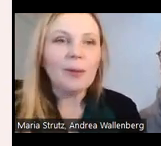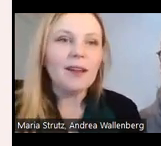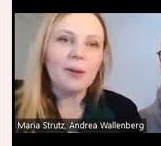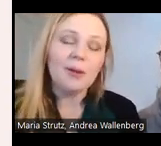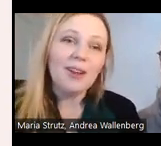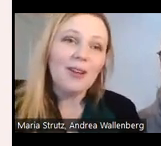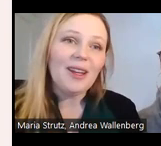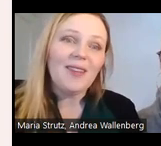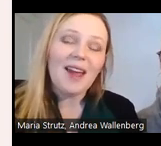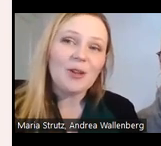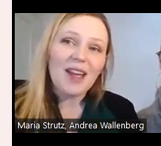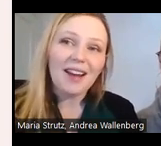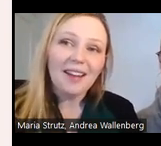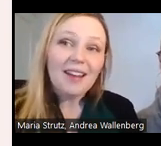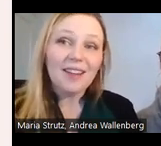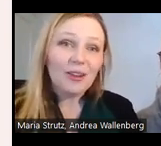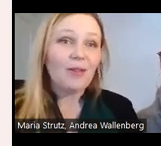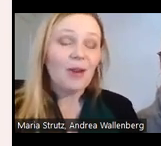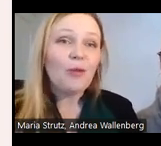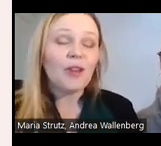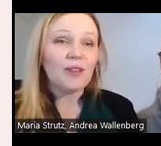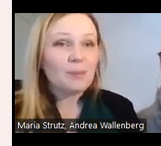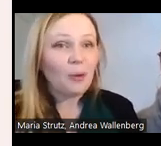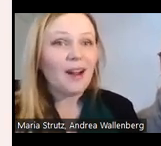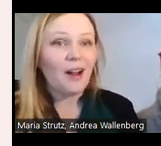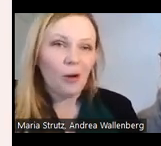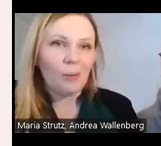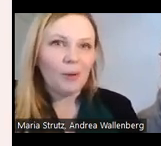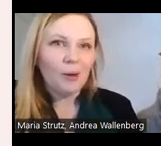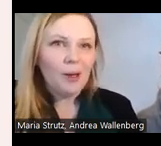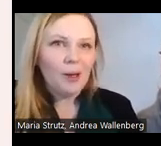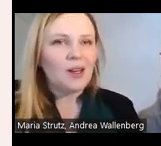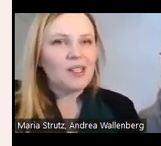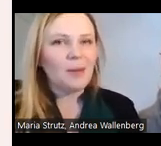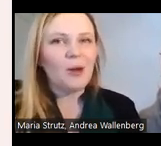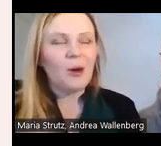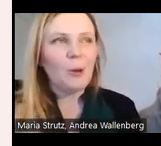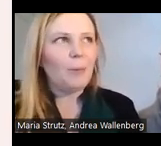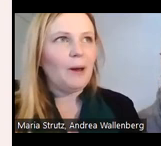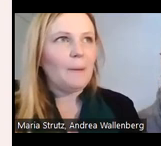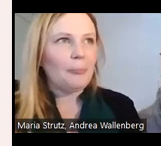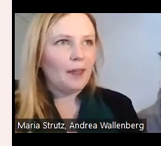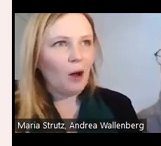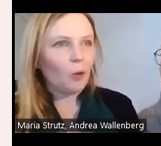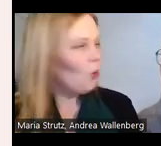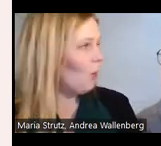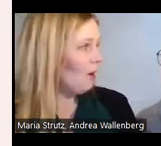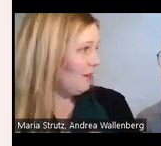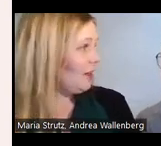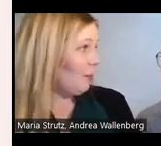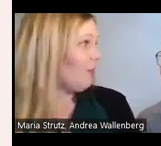er mobil? Jo, det är ju era nära och kära. Det är ju det vi ofta vill språka om. Så när man ska bygga upp eller